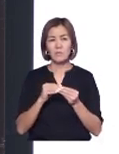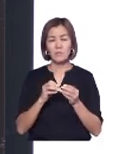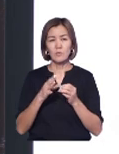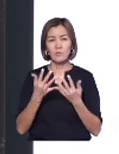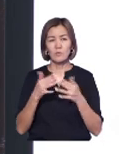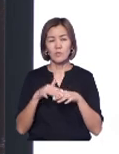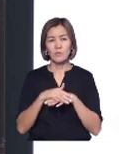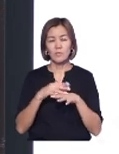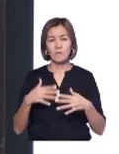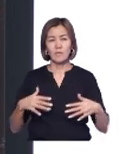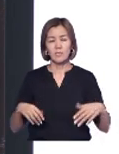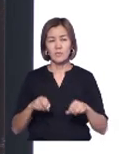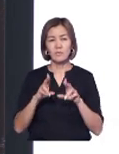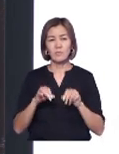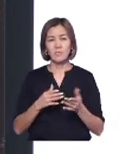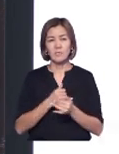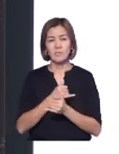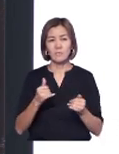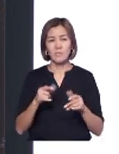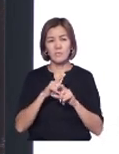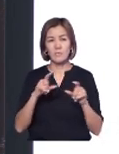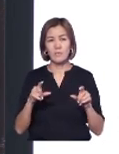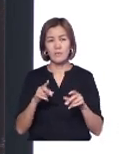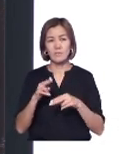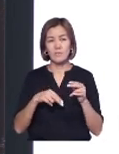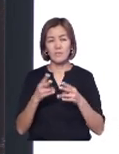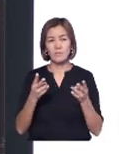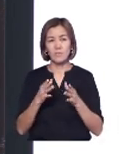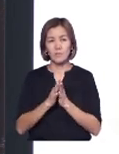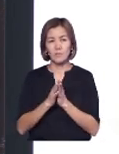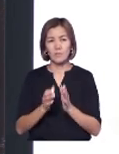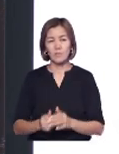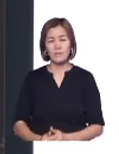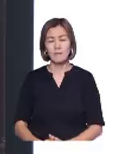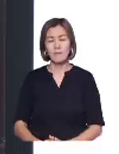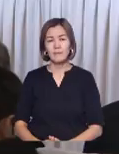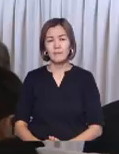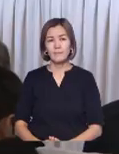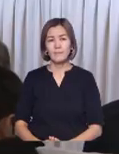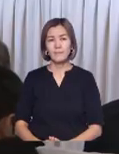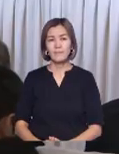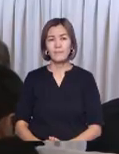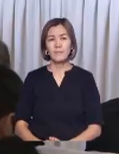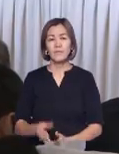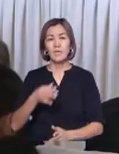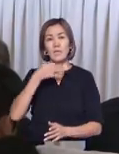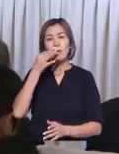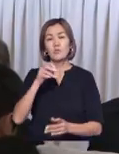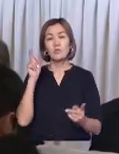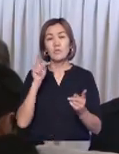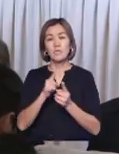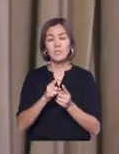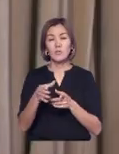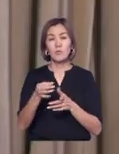округте ветеринария мамандарына қызметтік ғимараттар салып беруге ықпал етуіңізді сұраймын. Есептік кездесуде сөз алған облыс